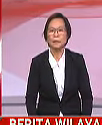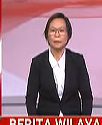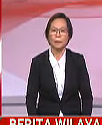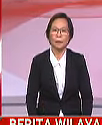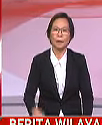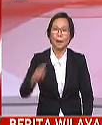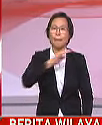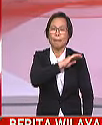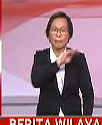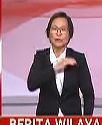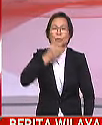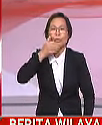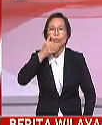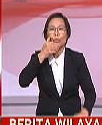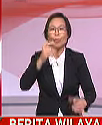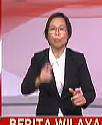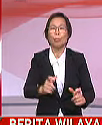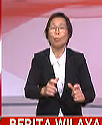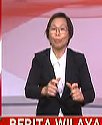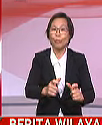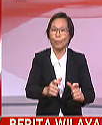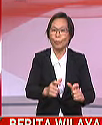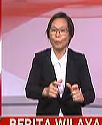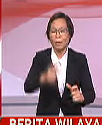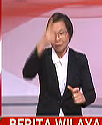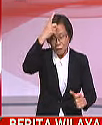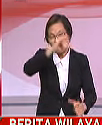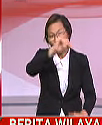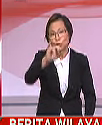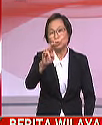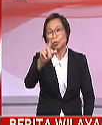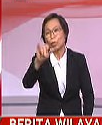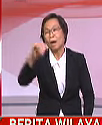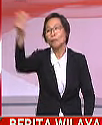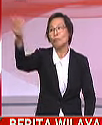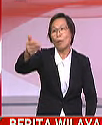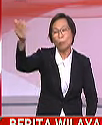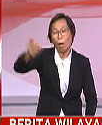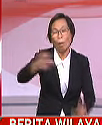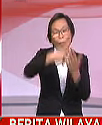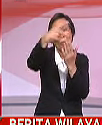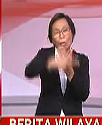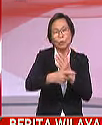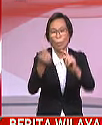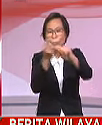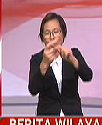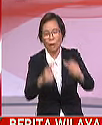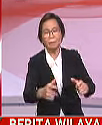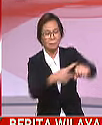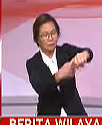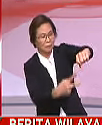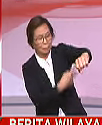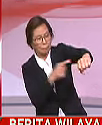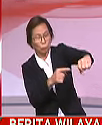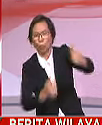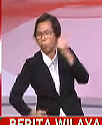Sementara itu, Menteri Muda Infrastruktur dan Pembangunan Pelabuhan Dato' Julaihi Narawi dalam ucapannya memberitahu projek pembinaan Jabatan Batang Lupar